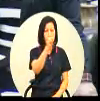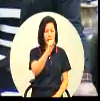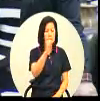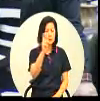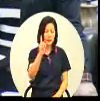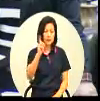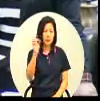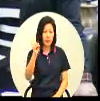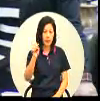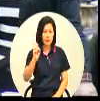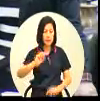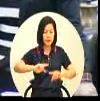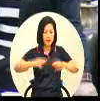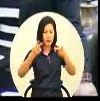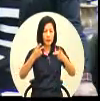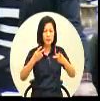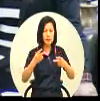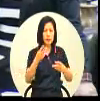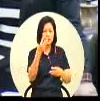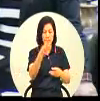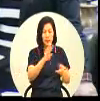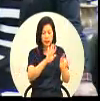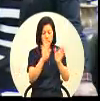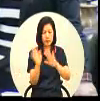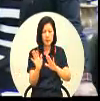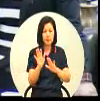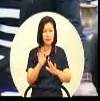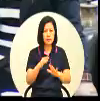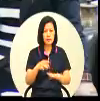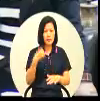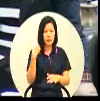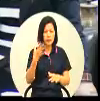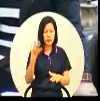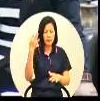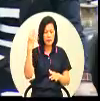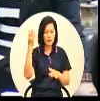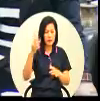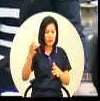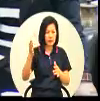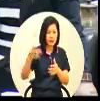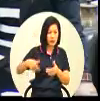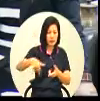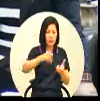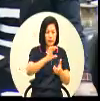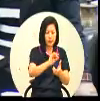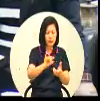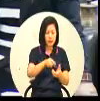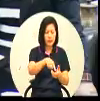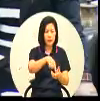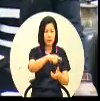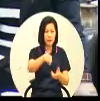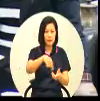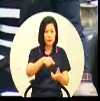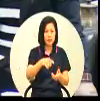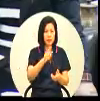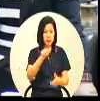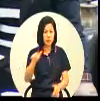咱改植山形，就是讲咱新绿料的部分加这个材料就对